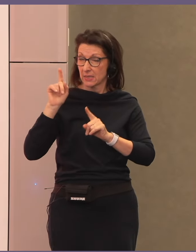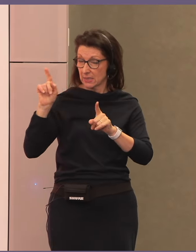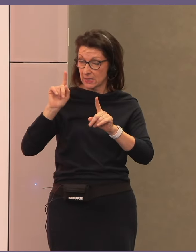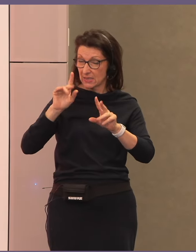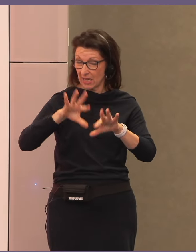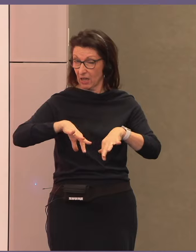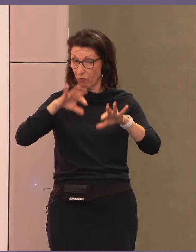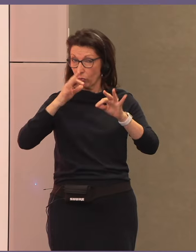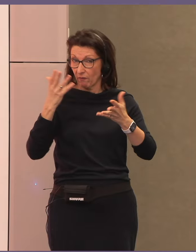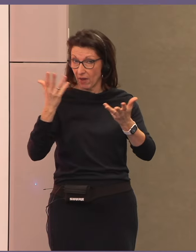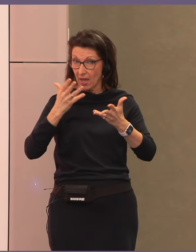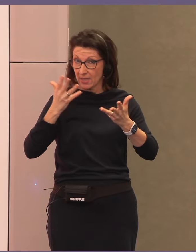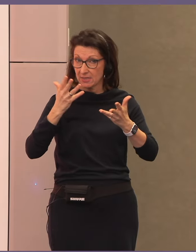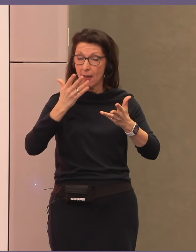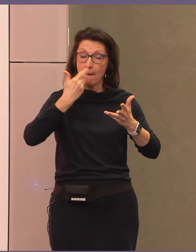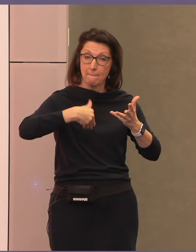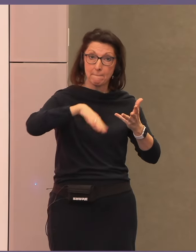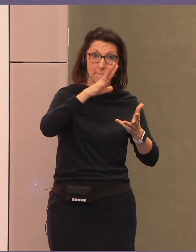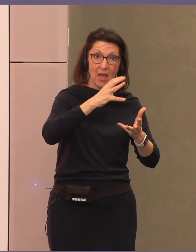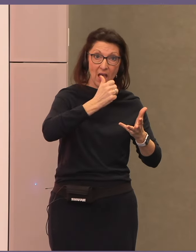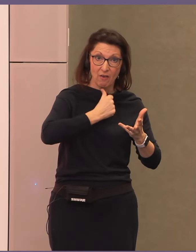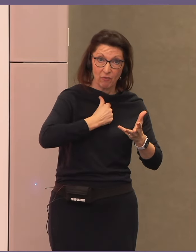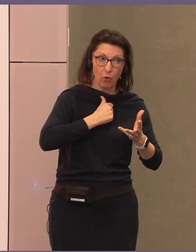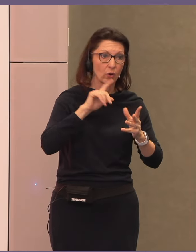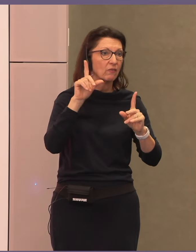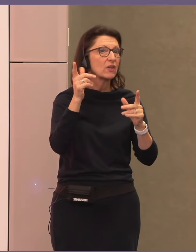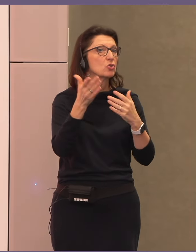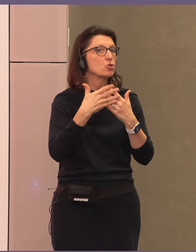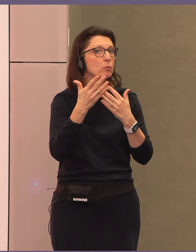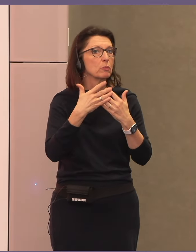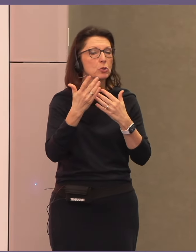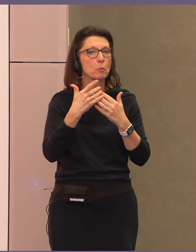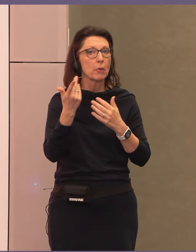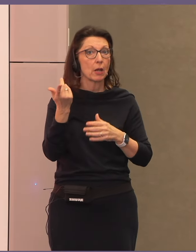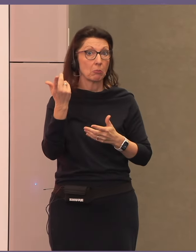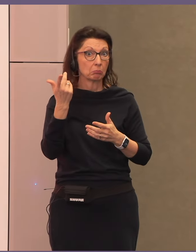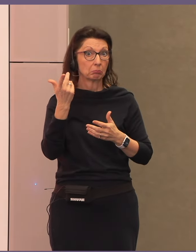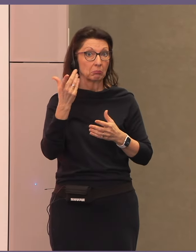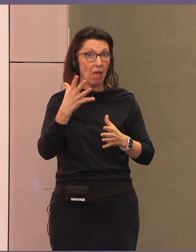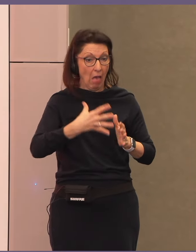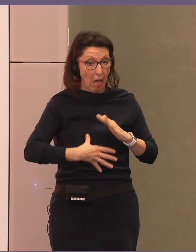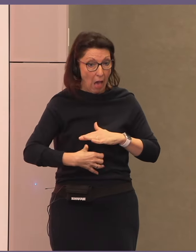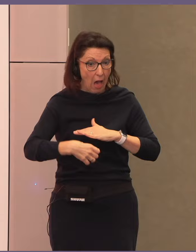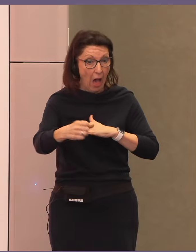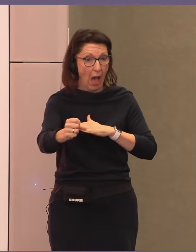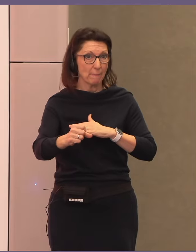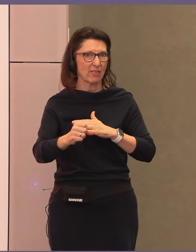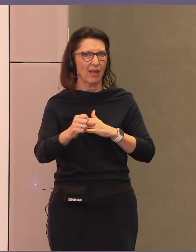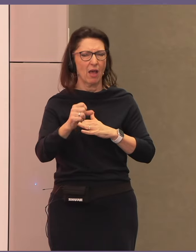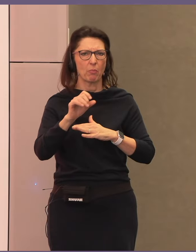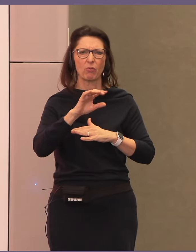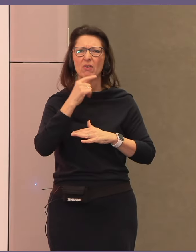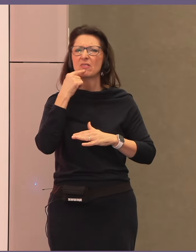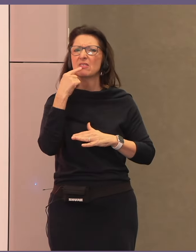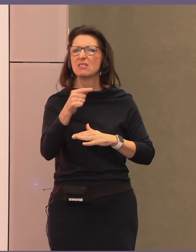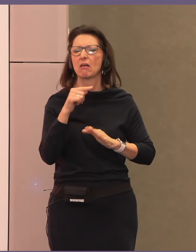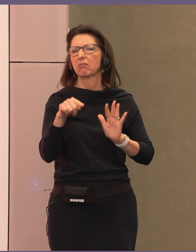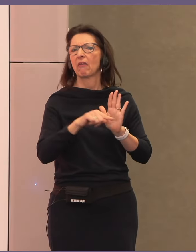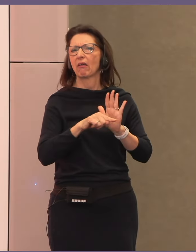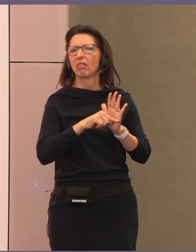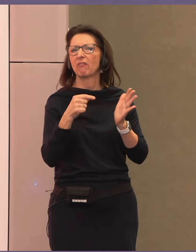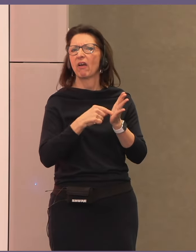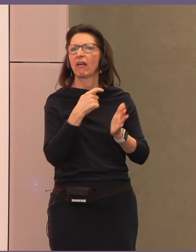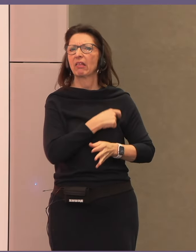bilden, wenn sie mit einer bevorstehenden Gefahr, wie etwa die Kriminalisierung von Abtreibung oder einer politischen